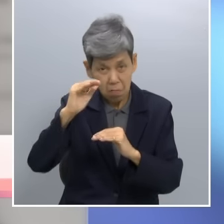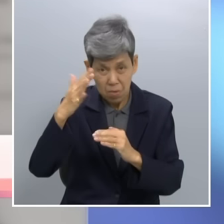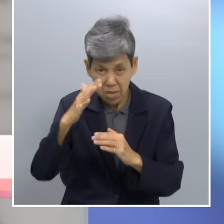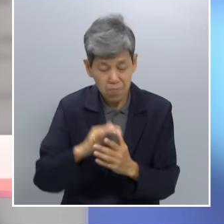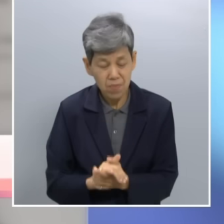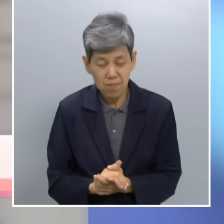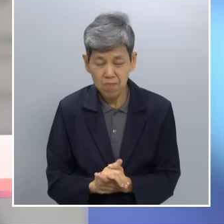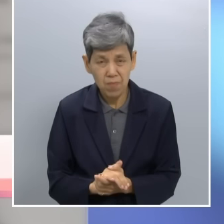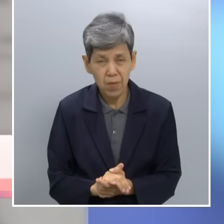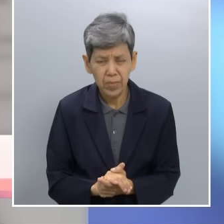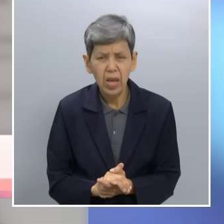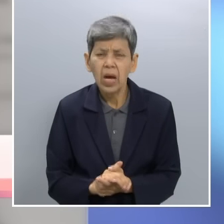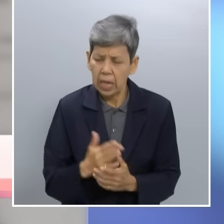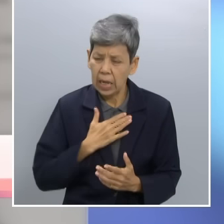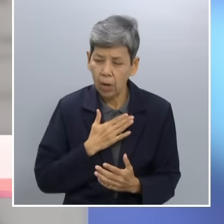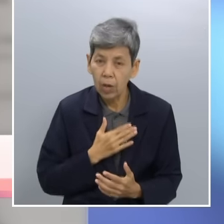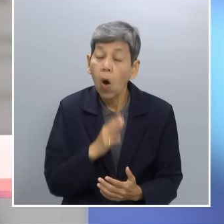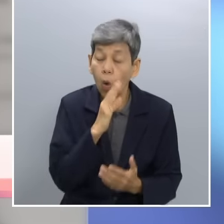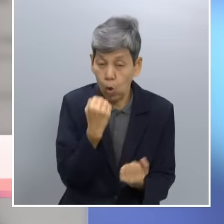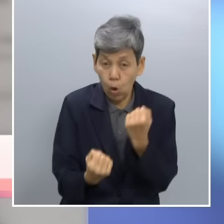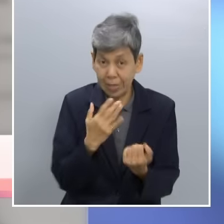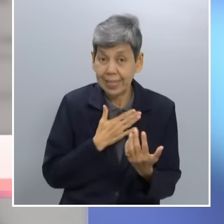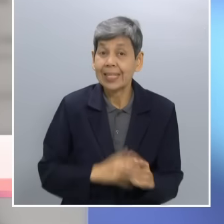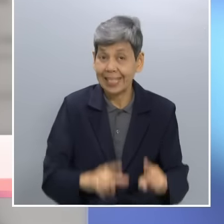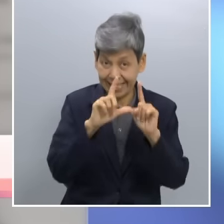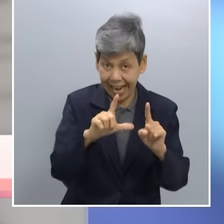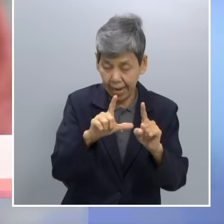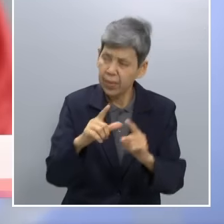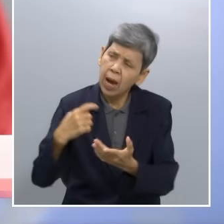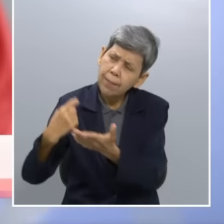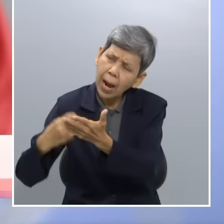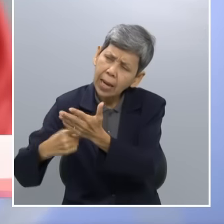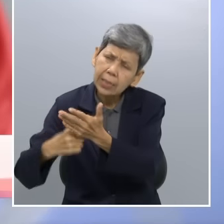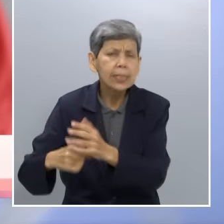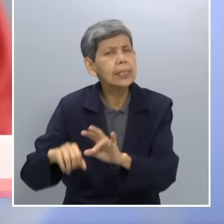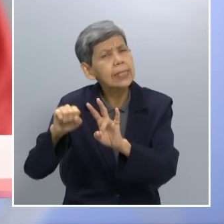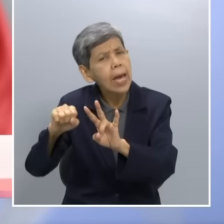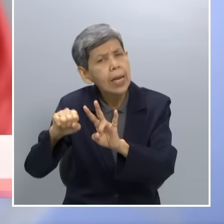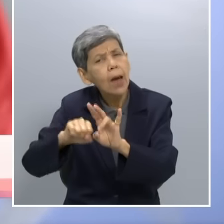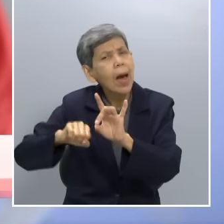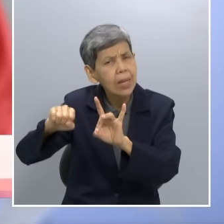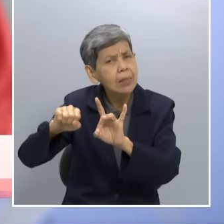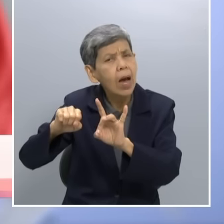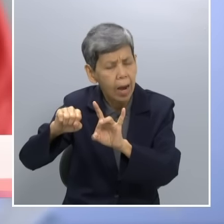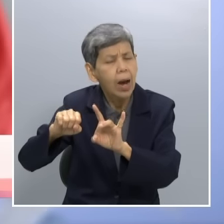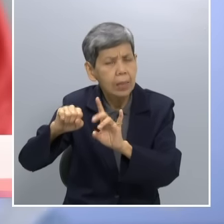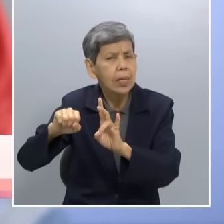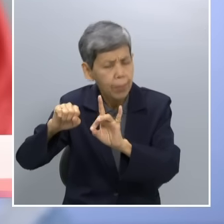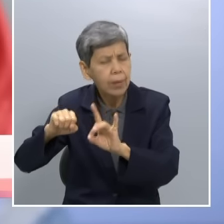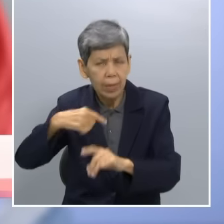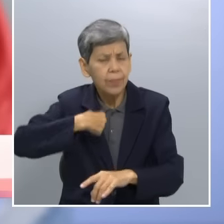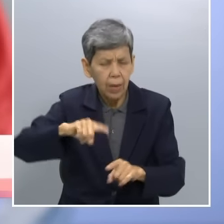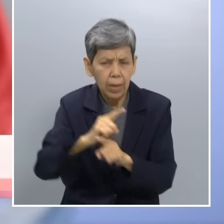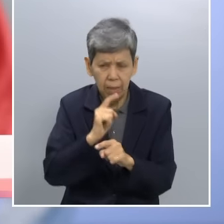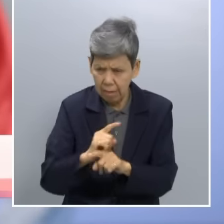ได้เค้าให้พี่เนี่ยสมมุติรถล้านนึงนะเค้าให้ประมาณสัก 7-8 100,000ค่ะใช่มั้ยเป็นเหมือนกันมั้ยค่ะจะไปขอ